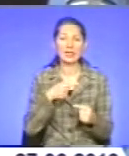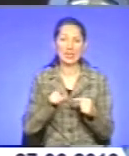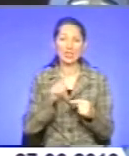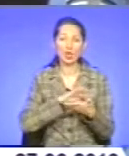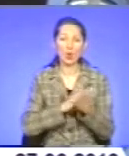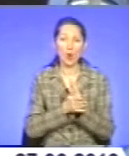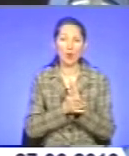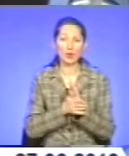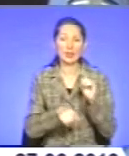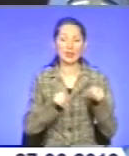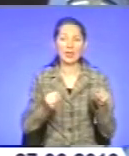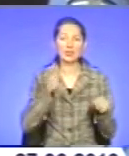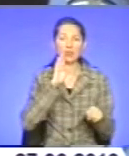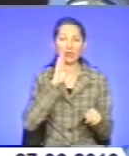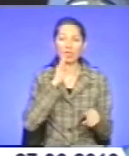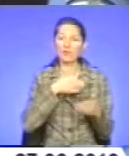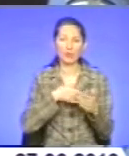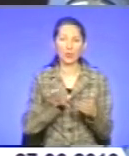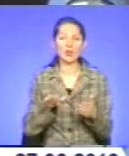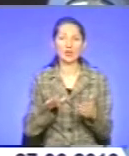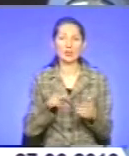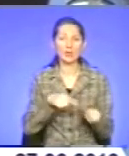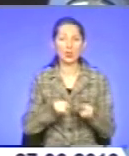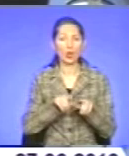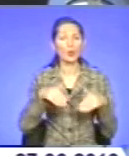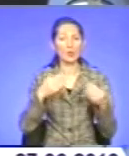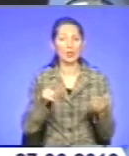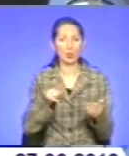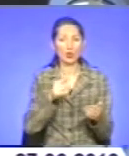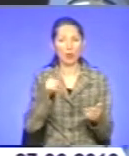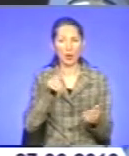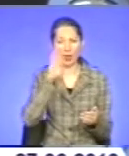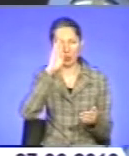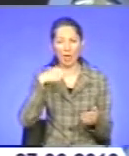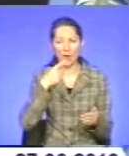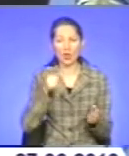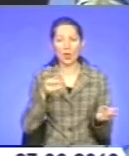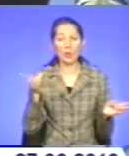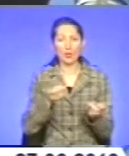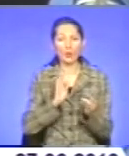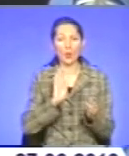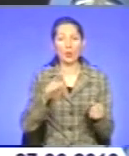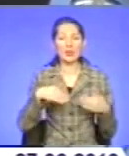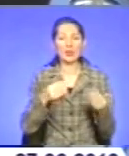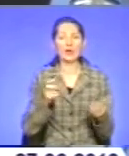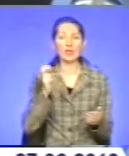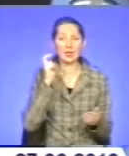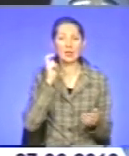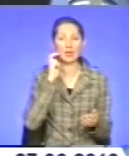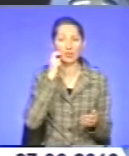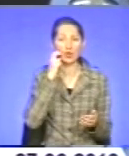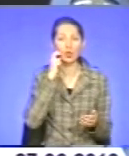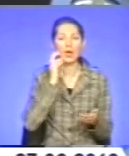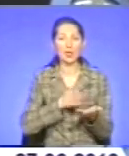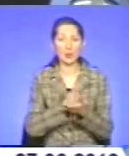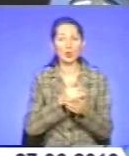умови. Деякі з дівчат відмовлялись від даної пропозиції, оскільки він говорив, що потрібно буде надавати саме сексуальні послуги. А інші